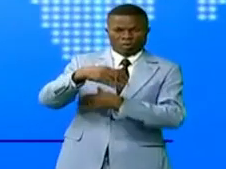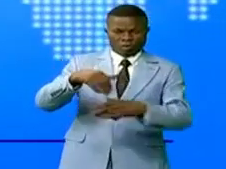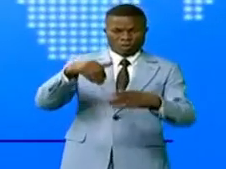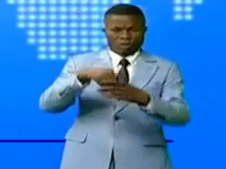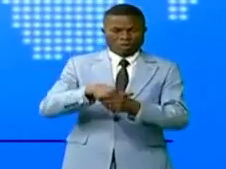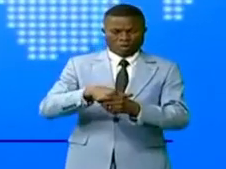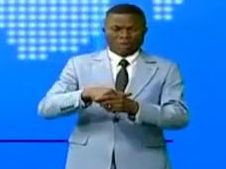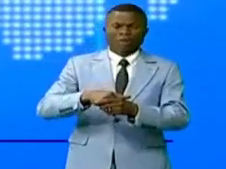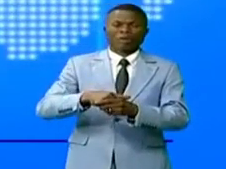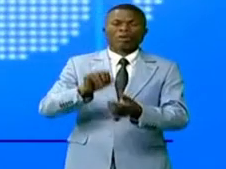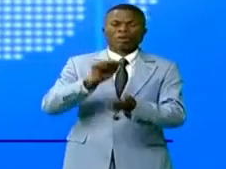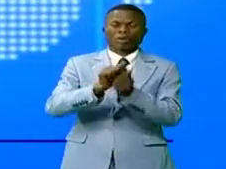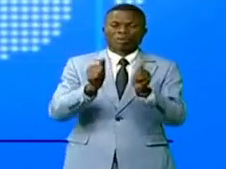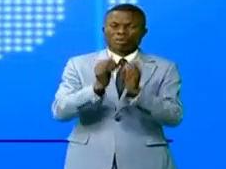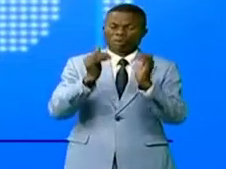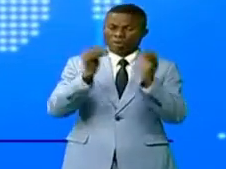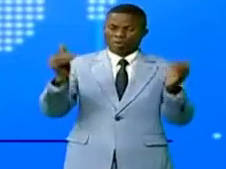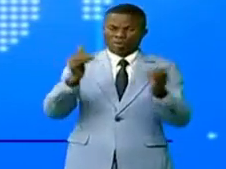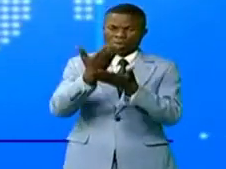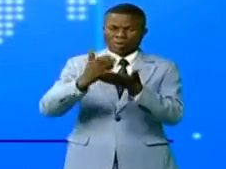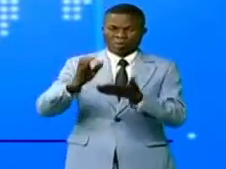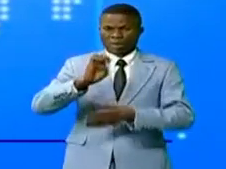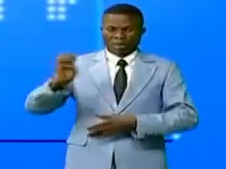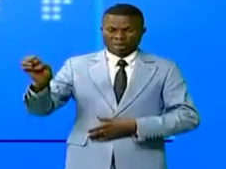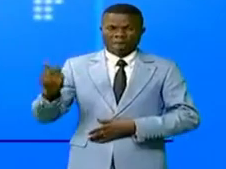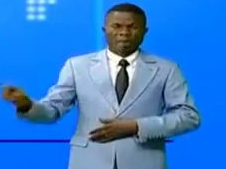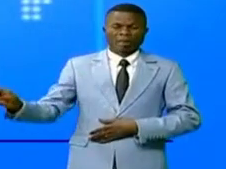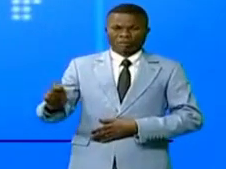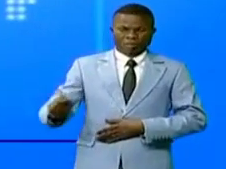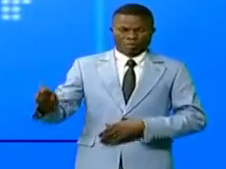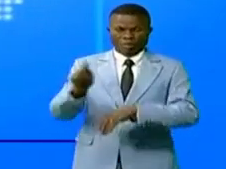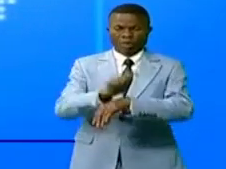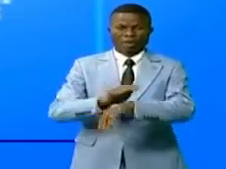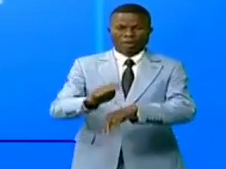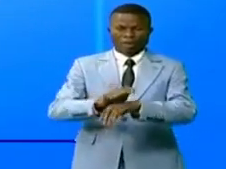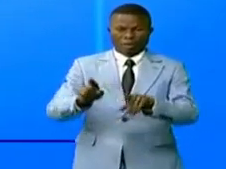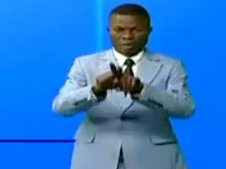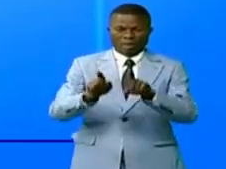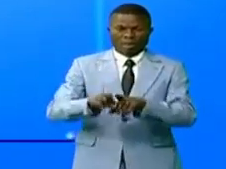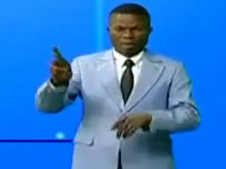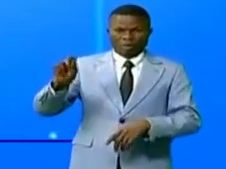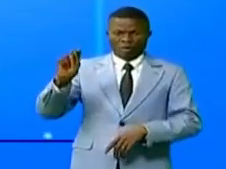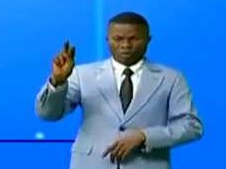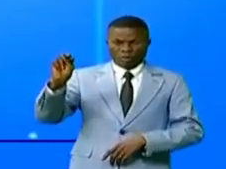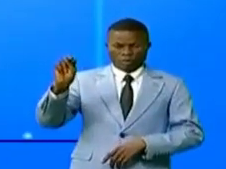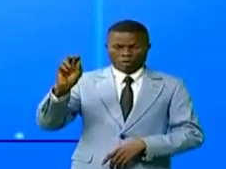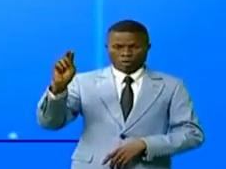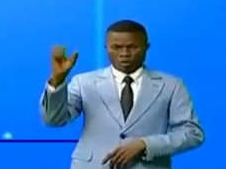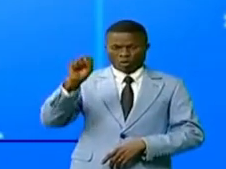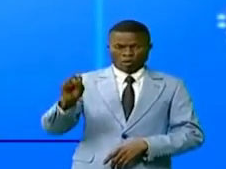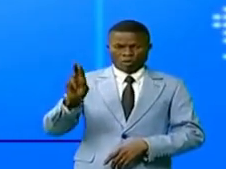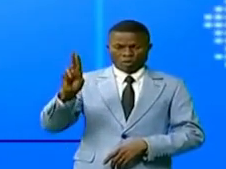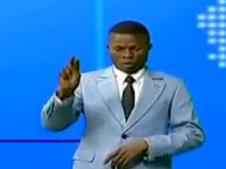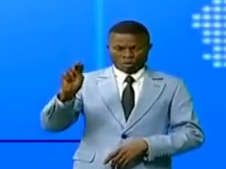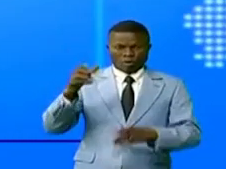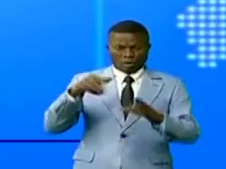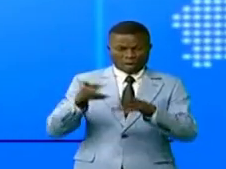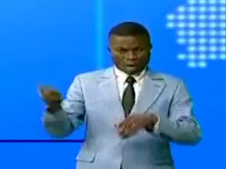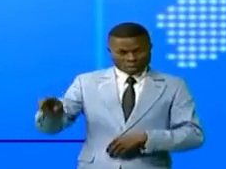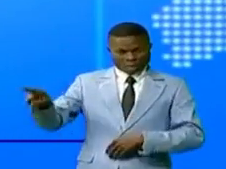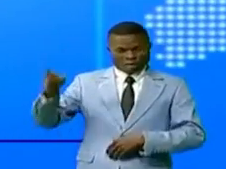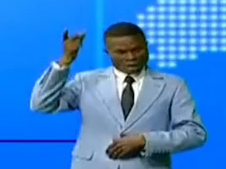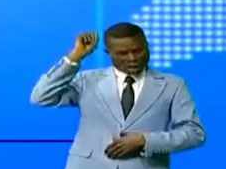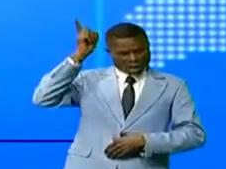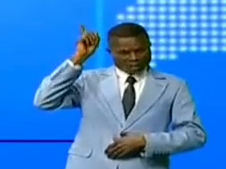de déstabilisation dans le territoire de Rutshuru et d'ailleurs dans cette même province